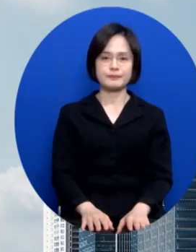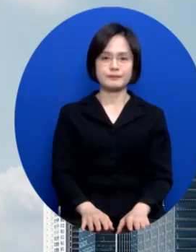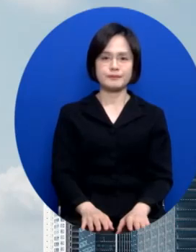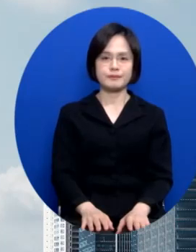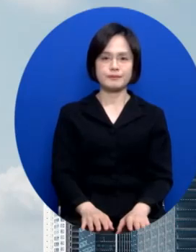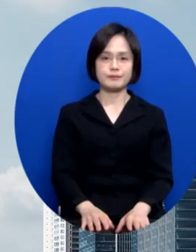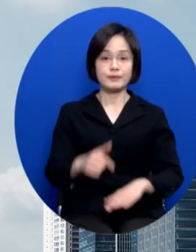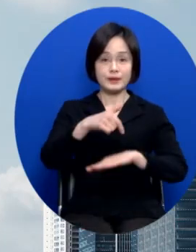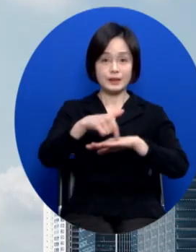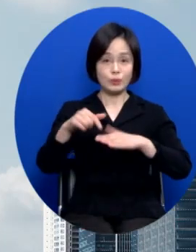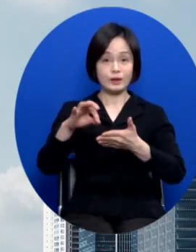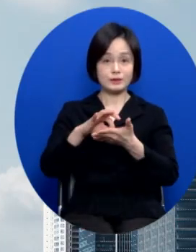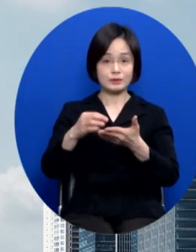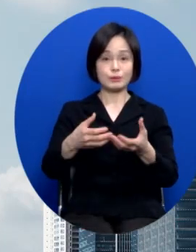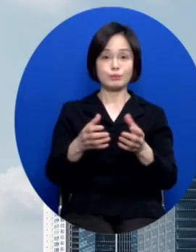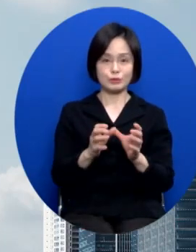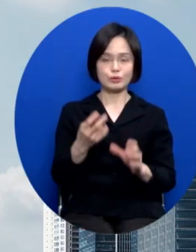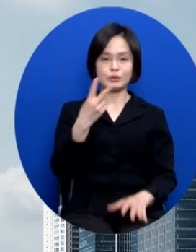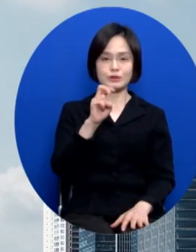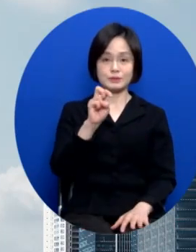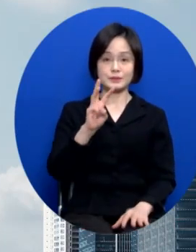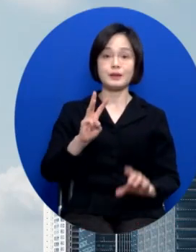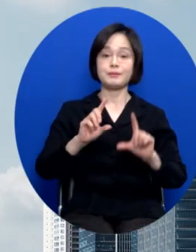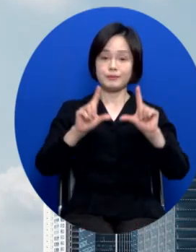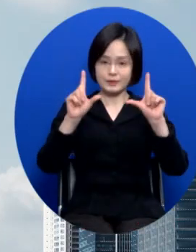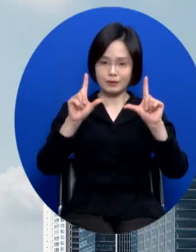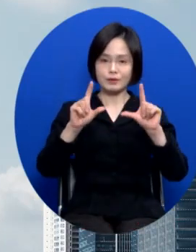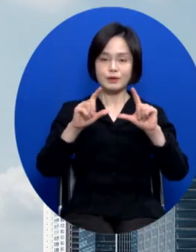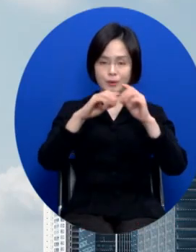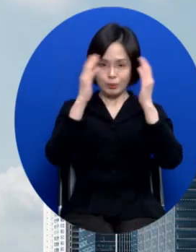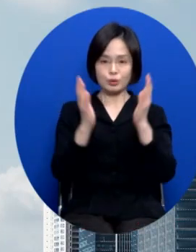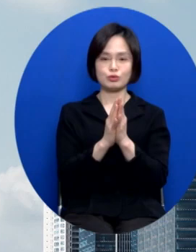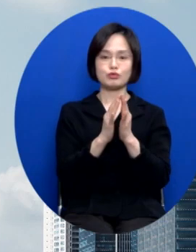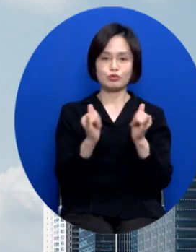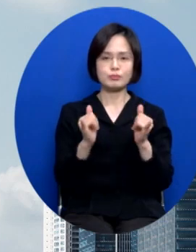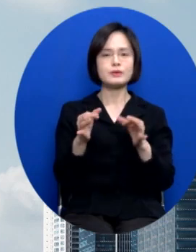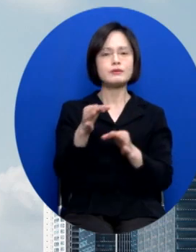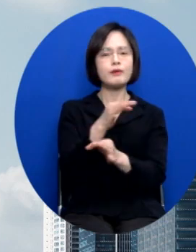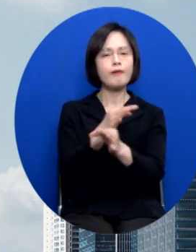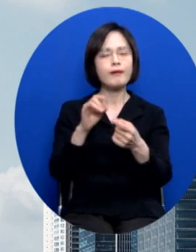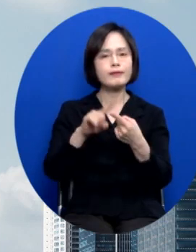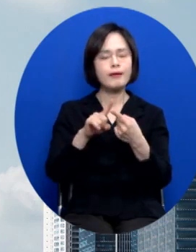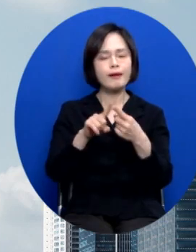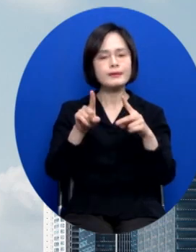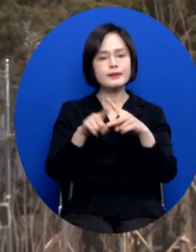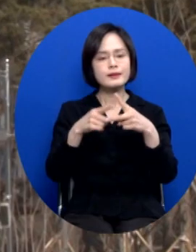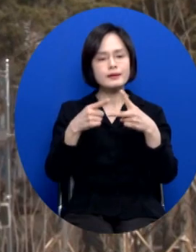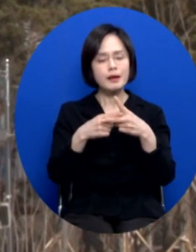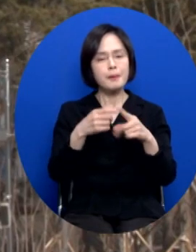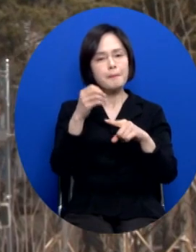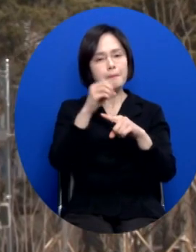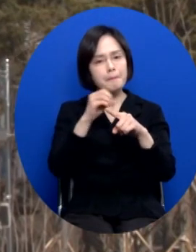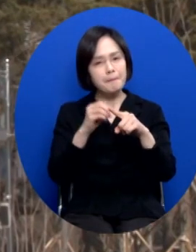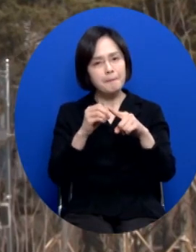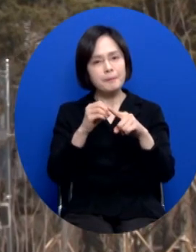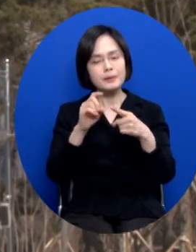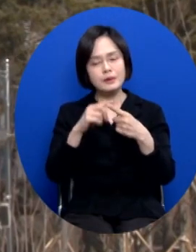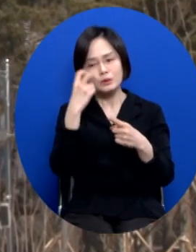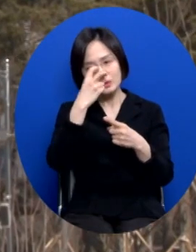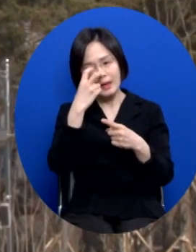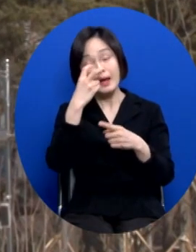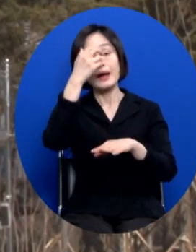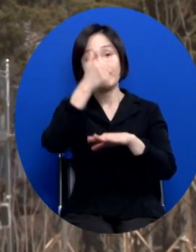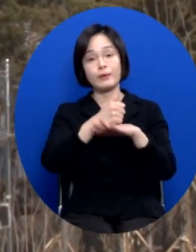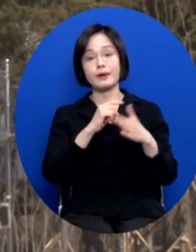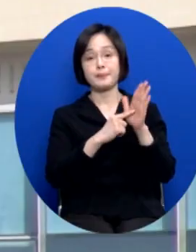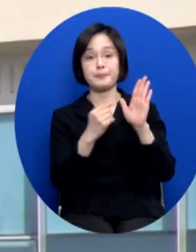기획재정부가 2023년 전국민 경제 이해력 조사 결과를 발표했습니다 기재부에